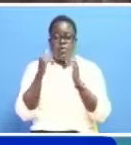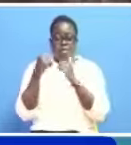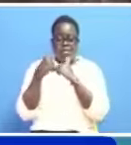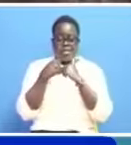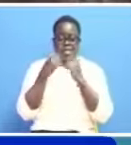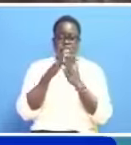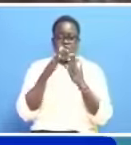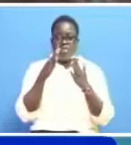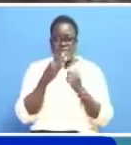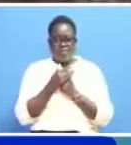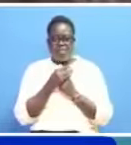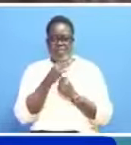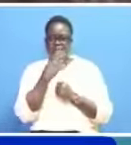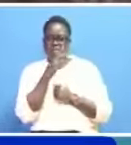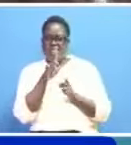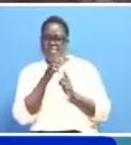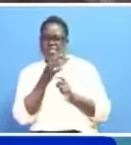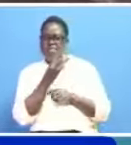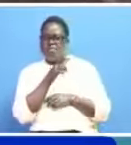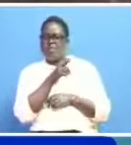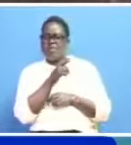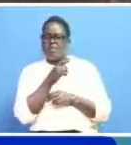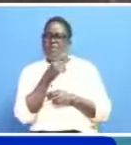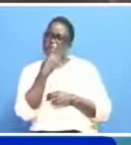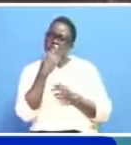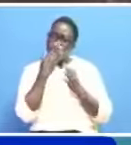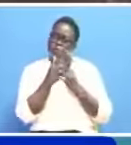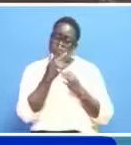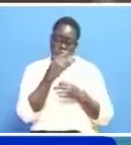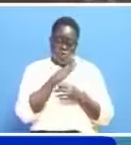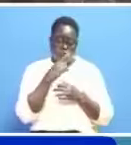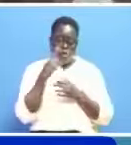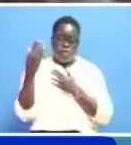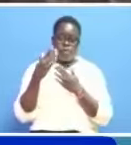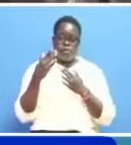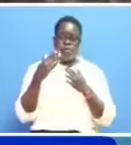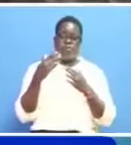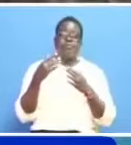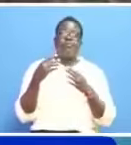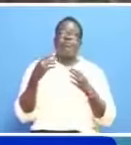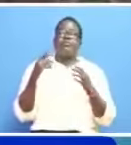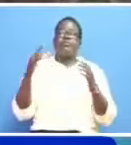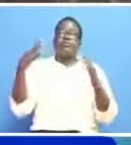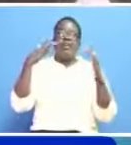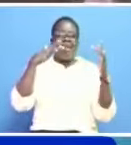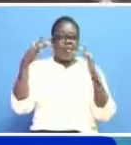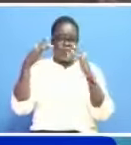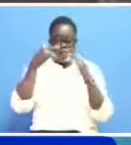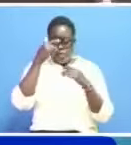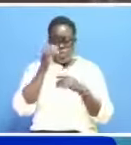sana, unajiona ni kama, yani unaonekana ni kama wewe ndo, miongoni mwa wale ambao mmeleta hizi rapsha. Kwa sababu ya kubebana na hizo pikipiki.